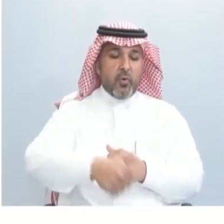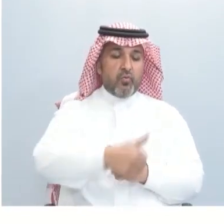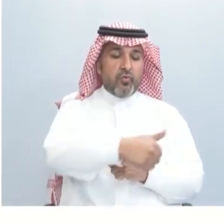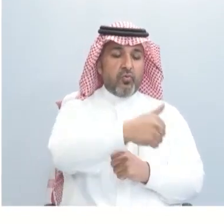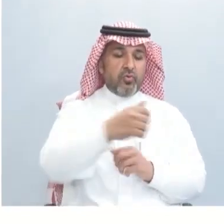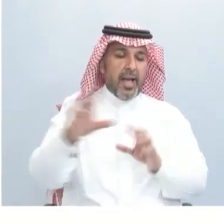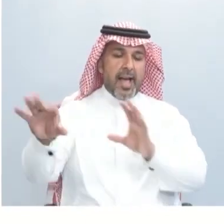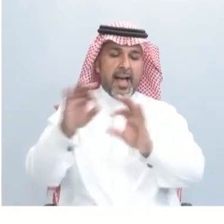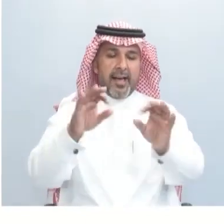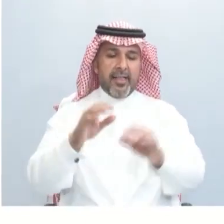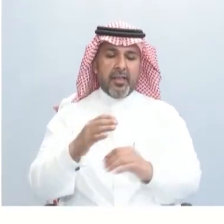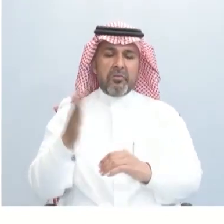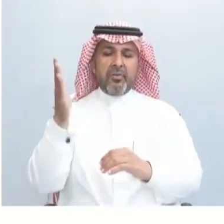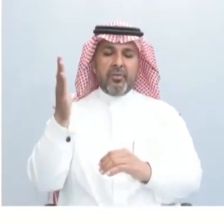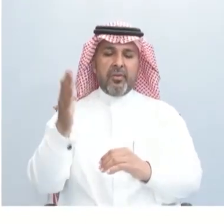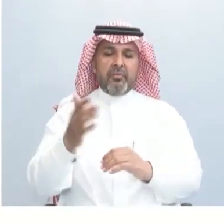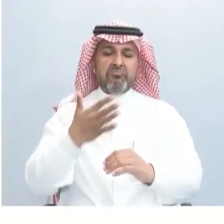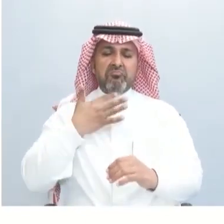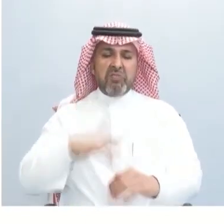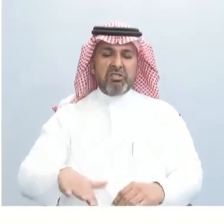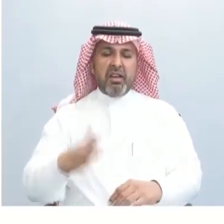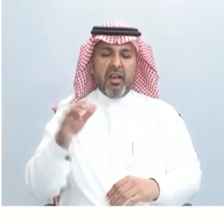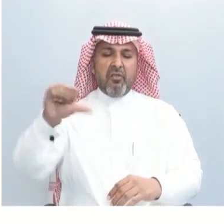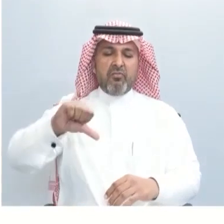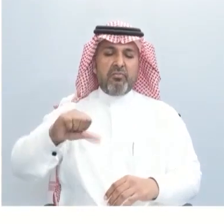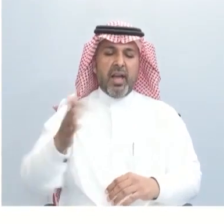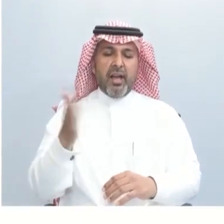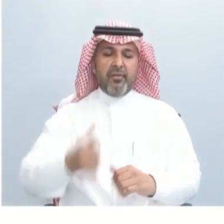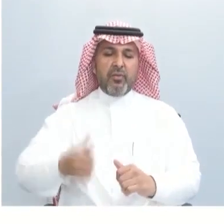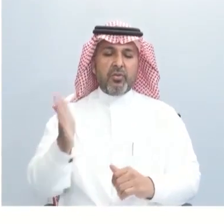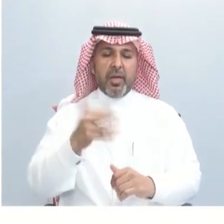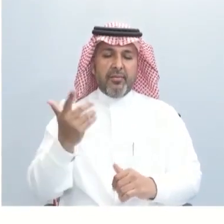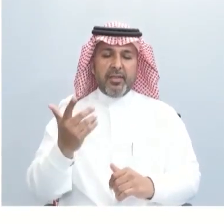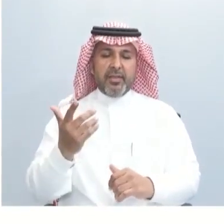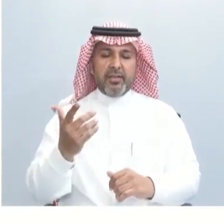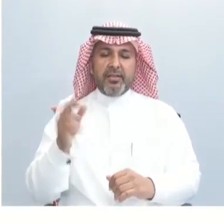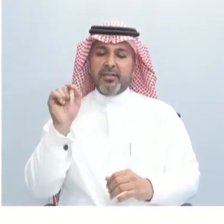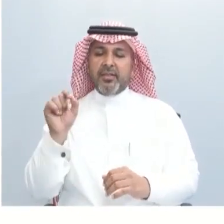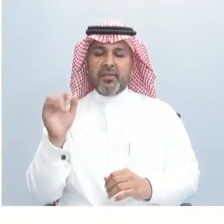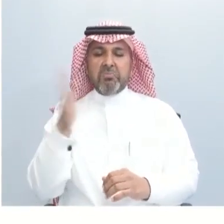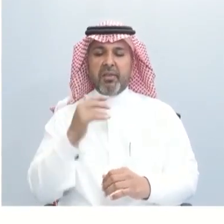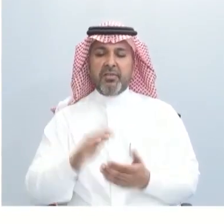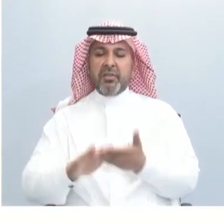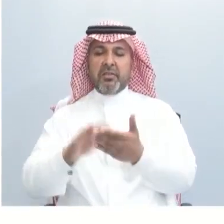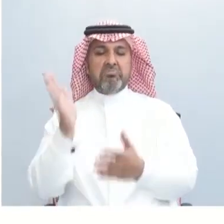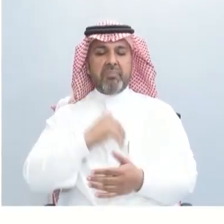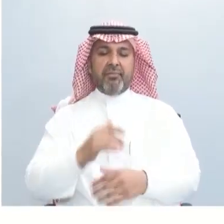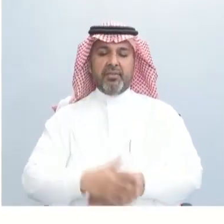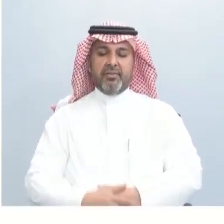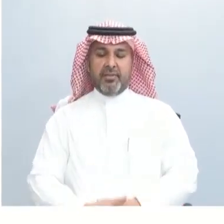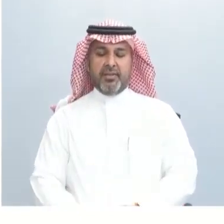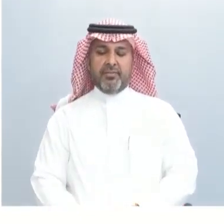فاز المتسابق في اي مرحله راح يختار صفر من الجوائز اذا اشترك مهند في